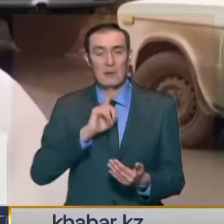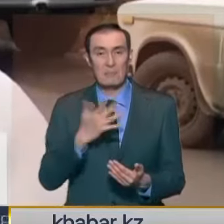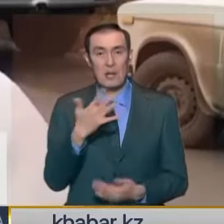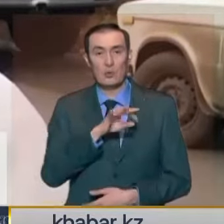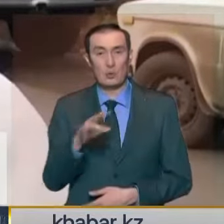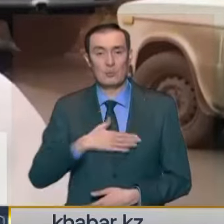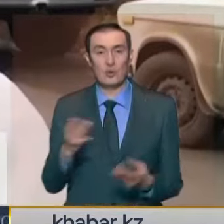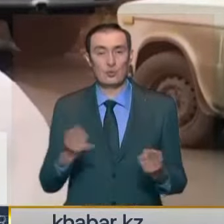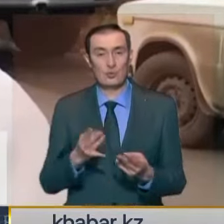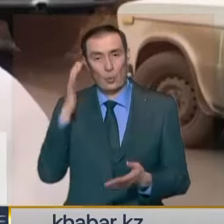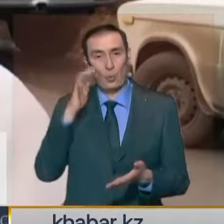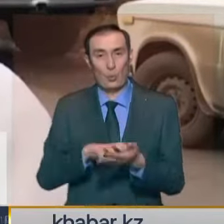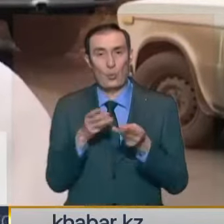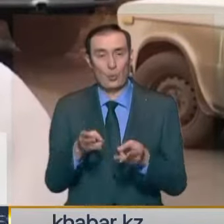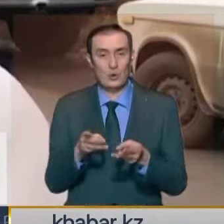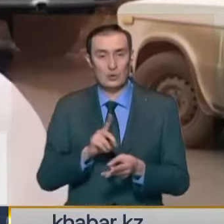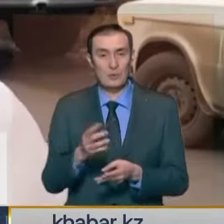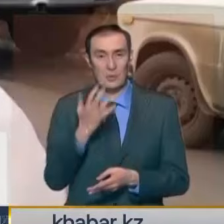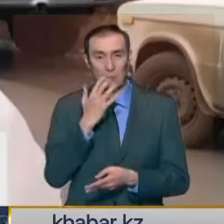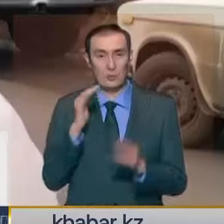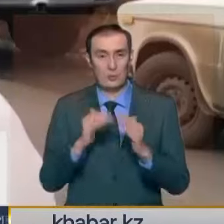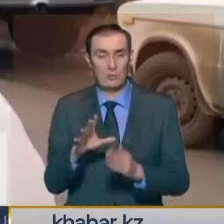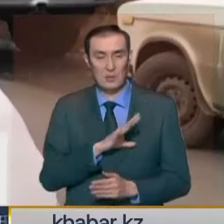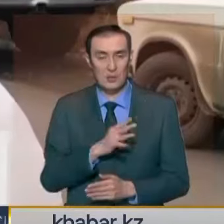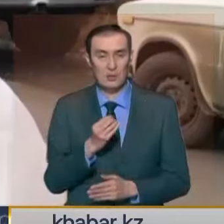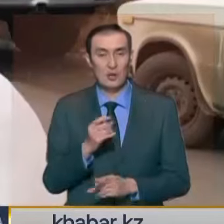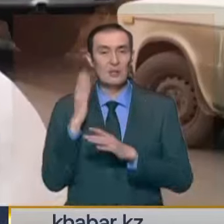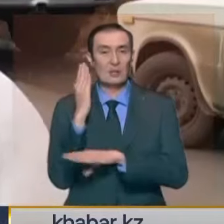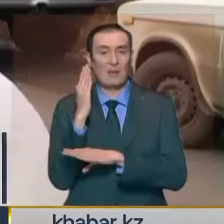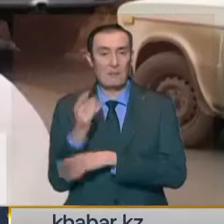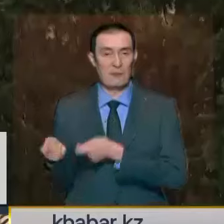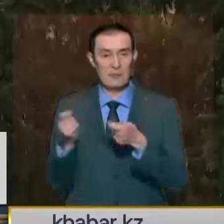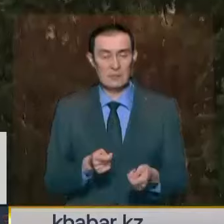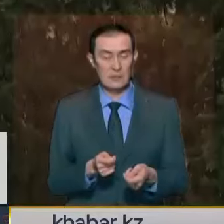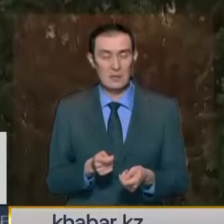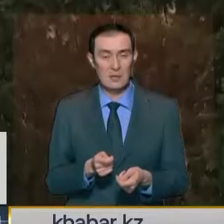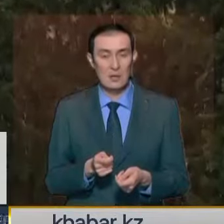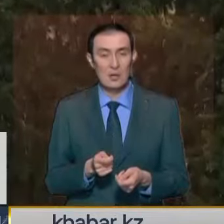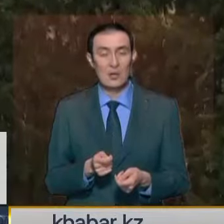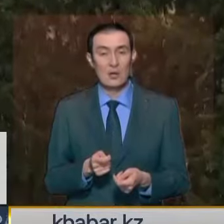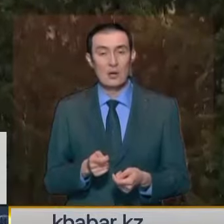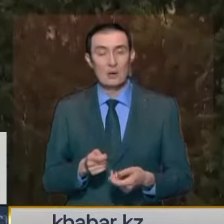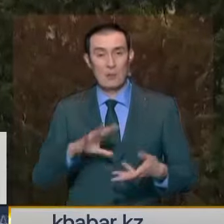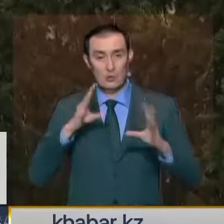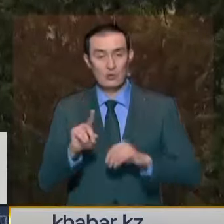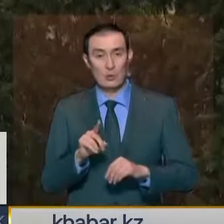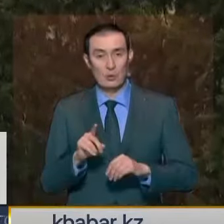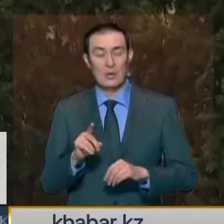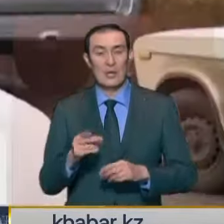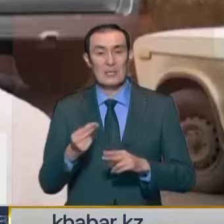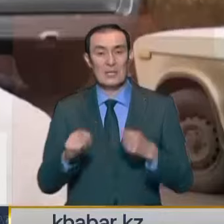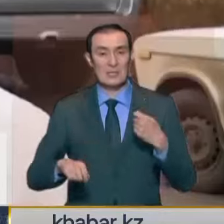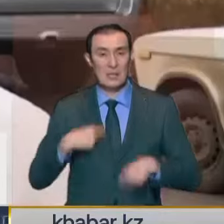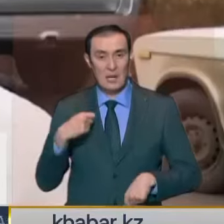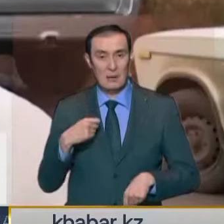5 тонн угля чтобы вот протопить и ещё машину дров чтоб топить выходит деньги я закопала в землю